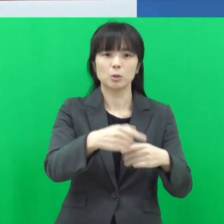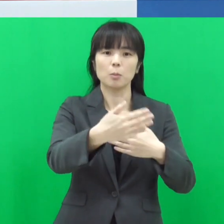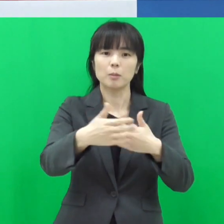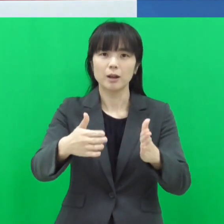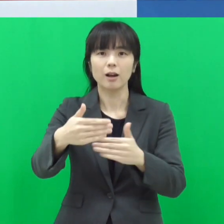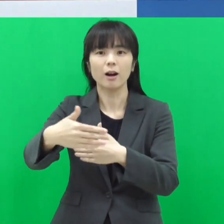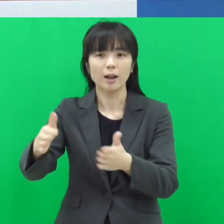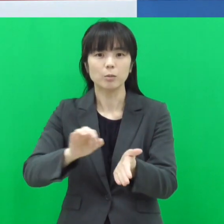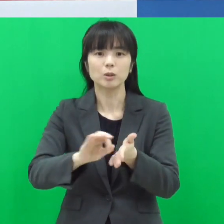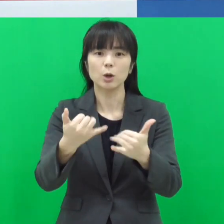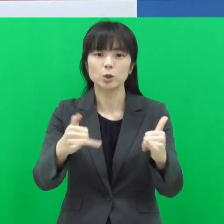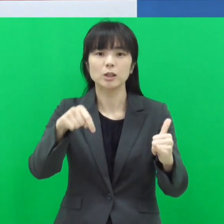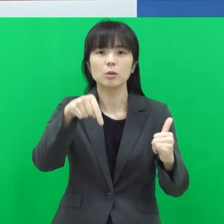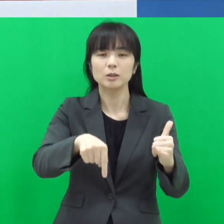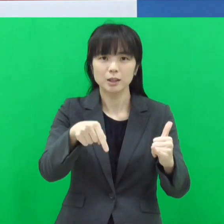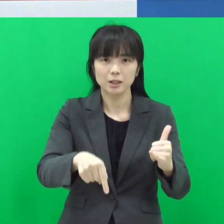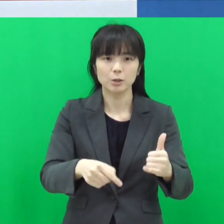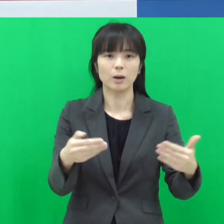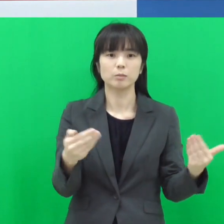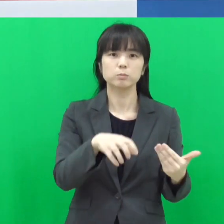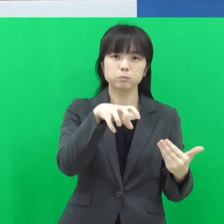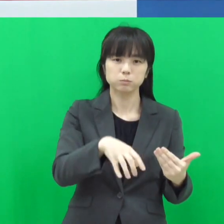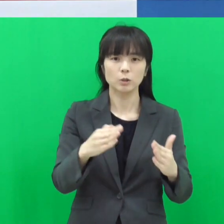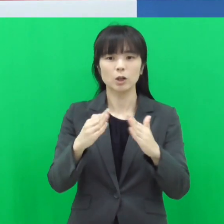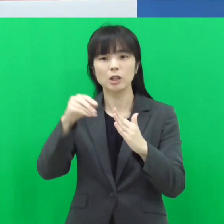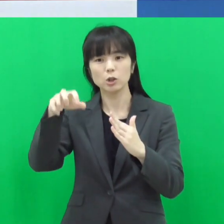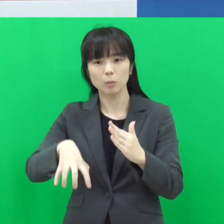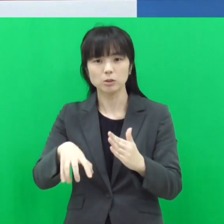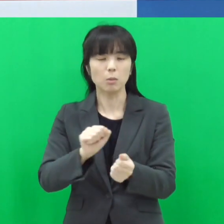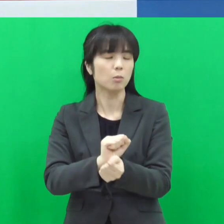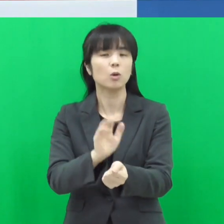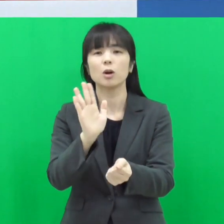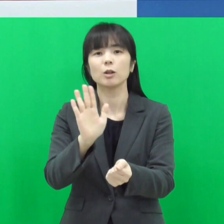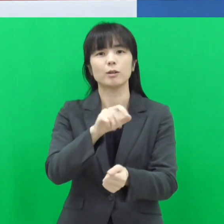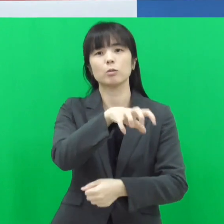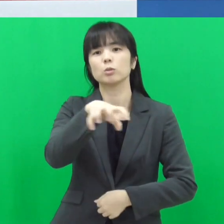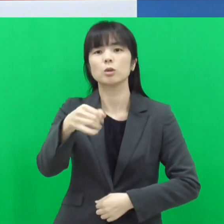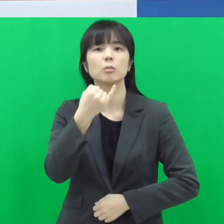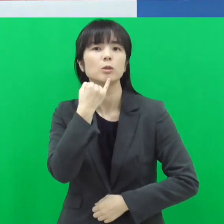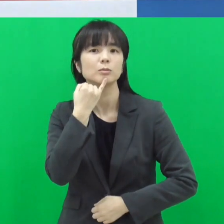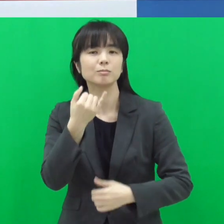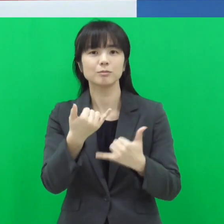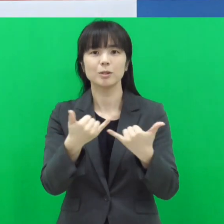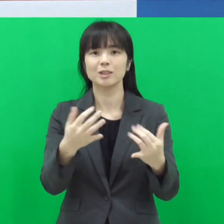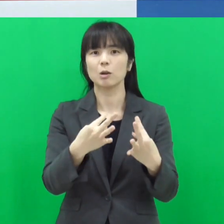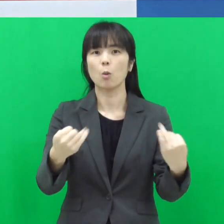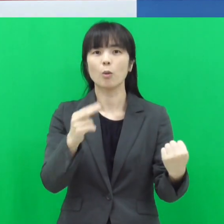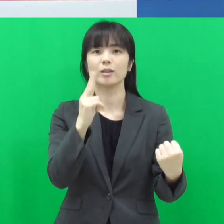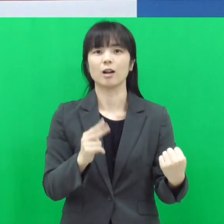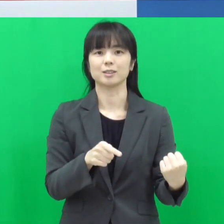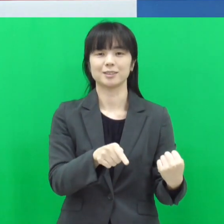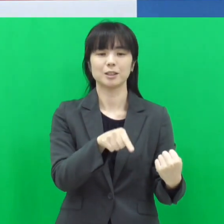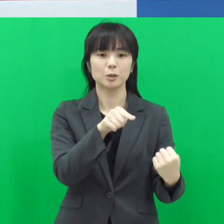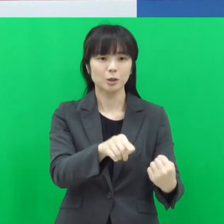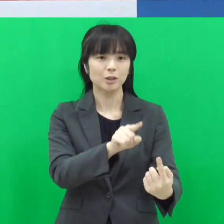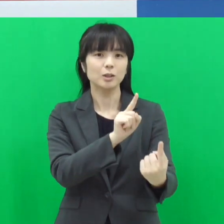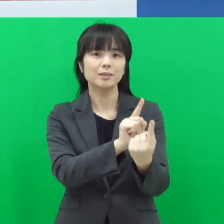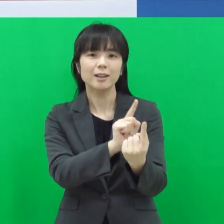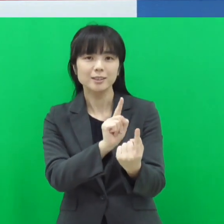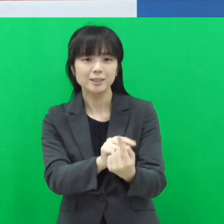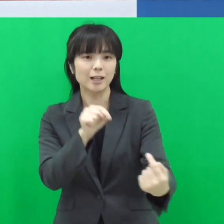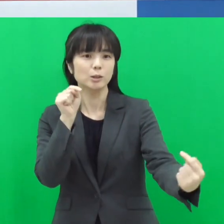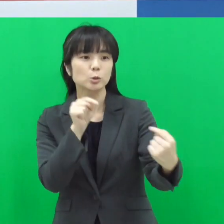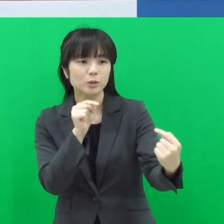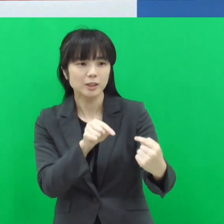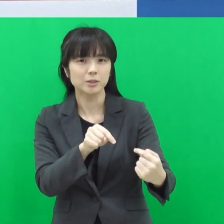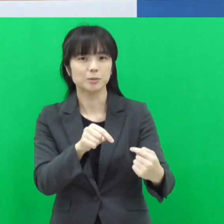場所、住む場所に制約のない方も増えていると聞いております。そのような方々をターゲットに、直接宮城への転職